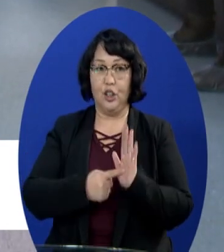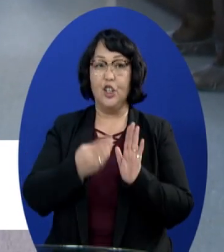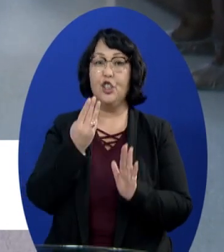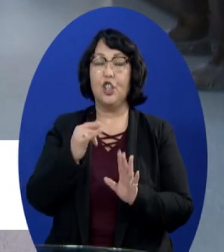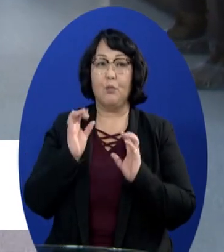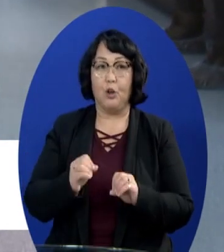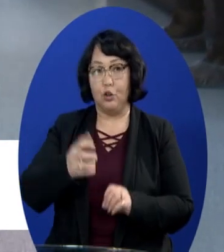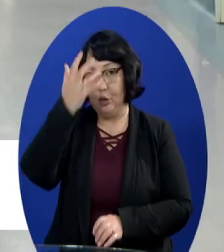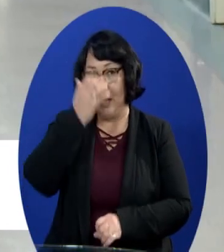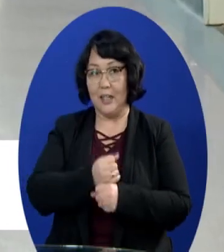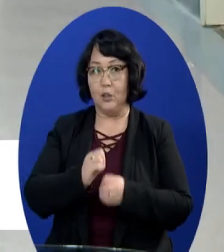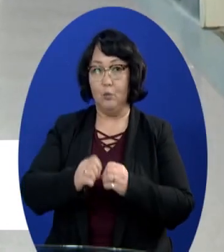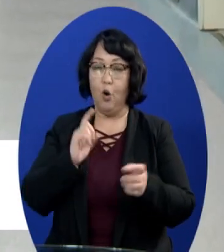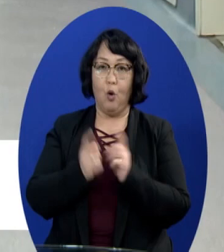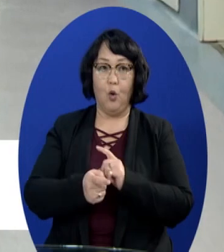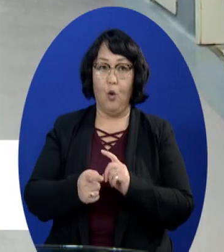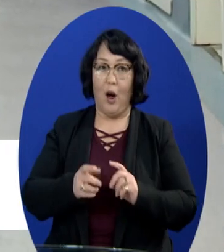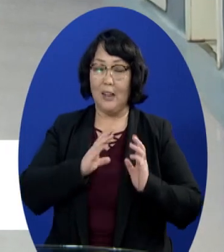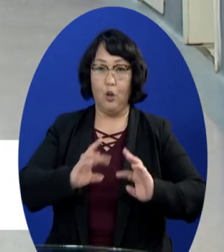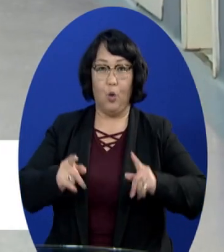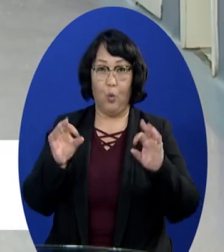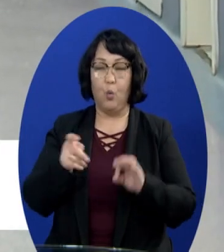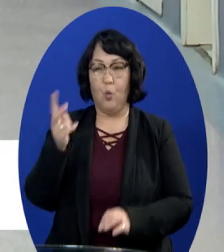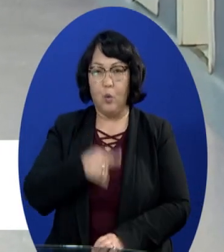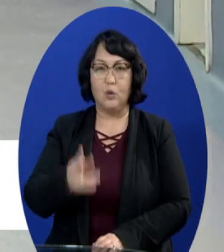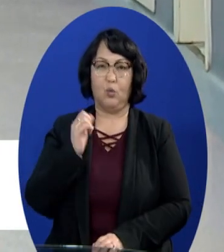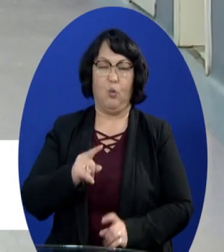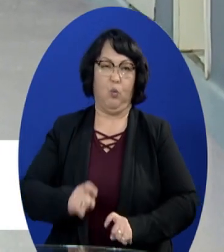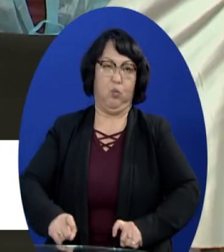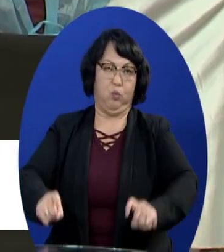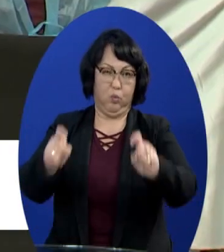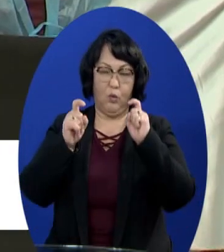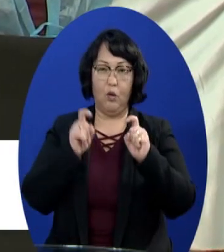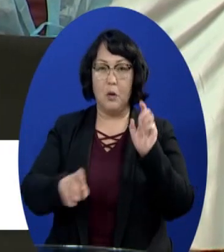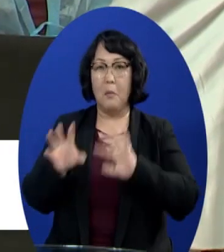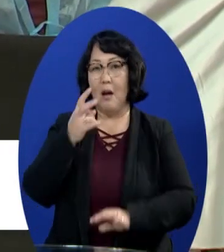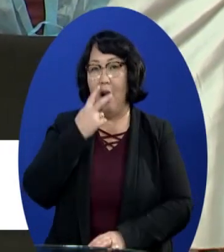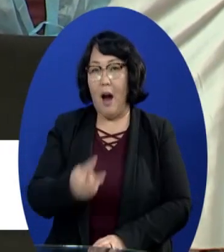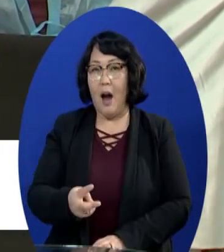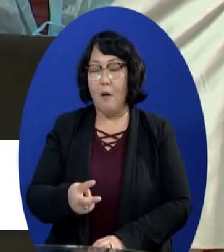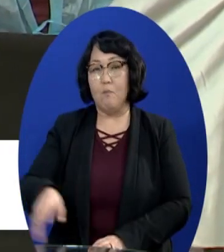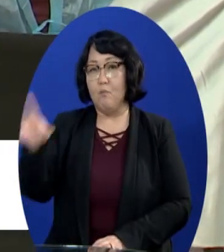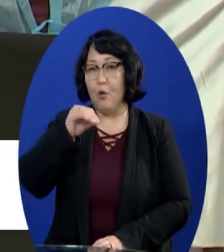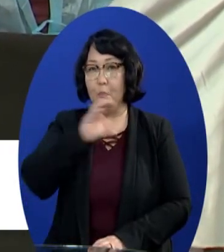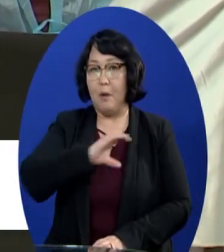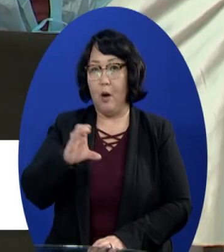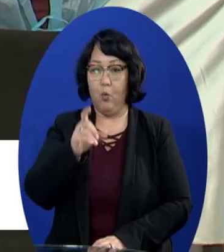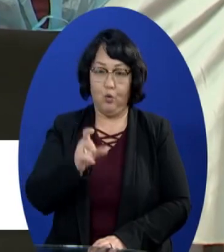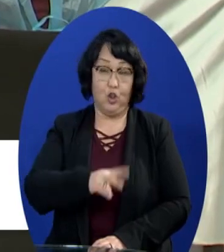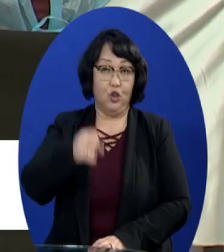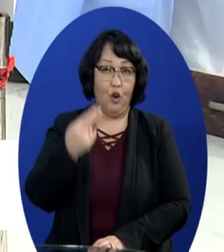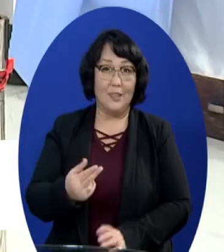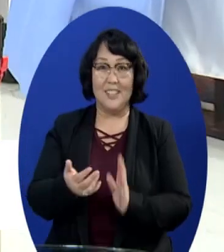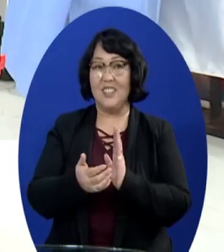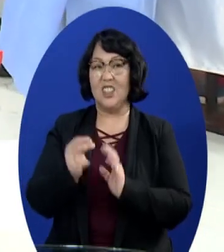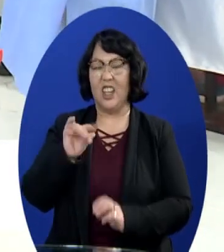хаагчд өөрчлөлтгүйгээр хүнд суртал арилгахгүй гэдгийг хүнд суртлын индекс өнөөдрийн олон жишээнээс харж байна. Тиймээс бүх шатны байгууллагын хүний нөөцийн чадварыг